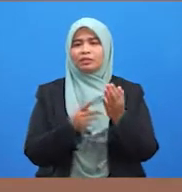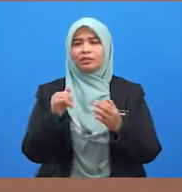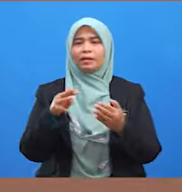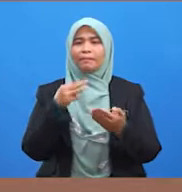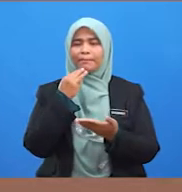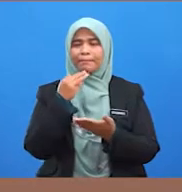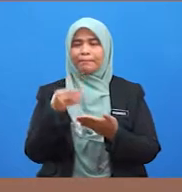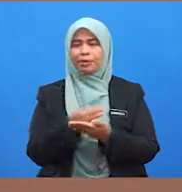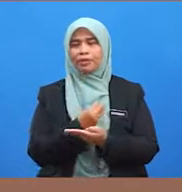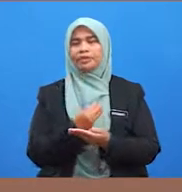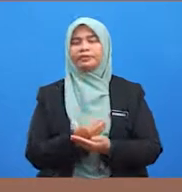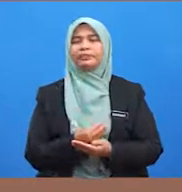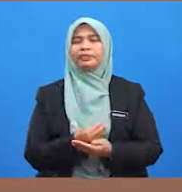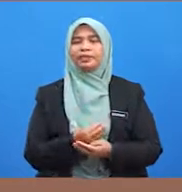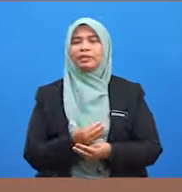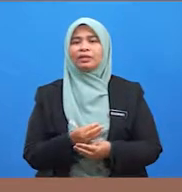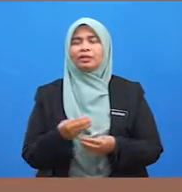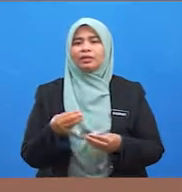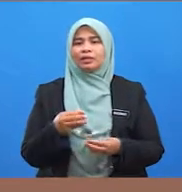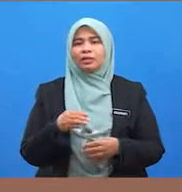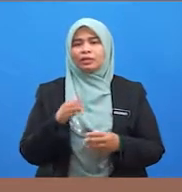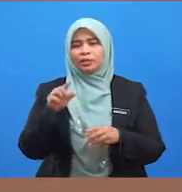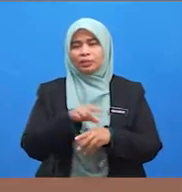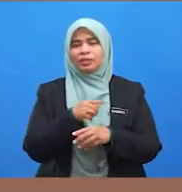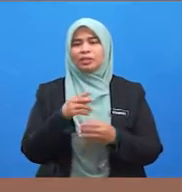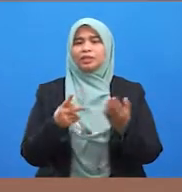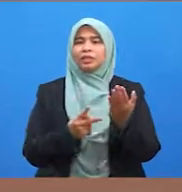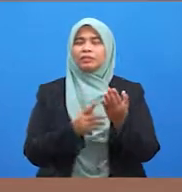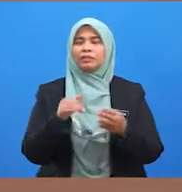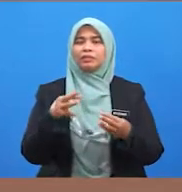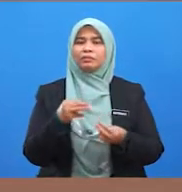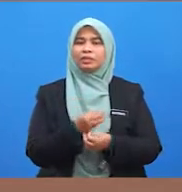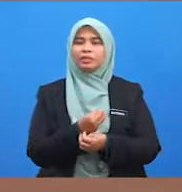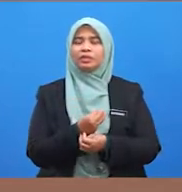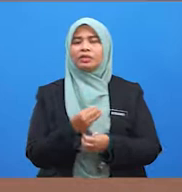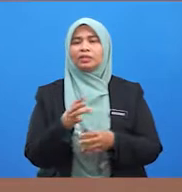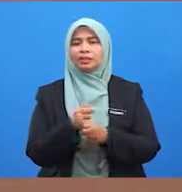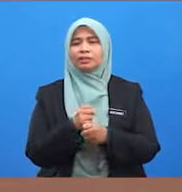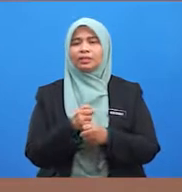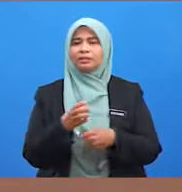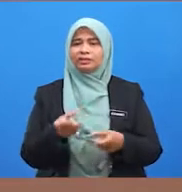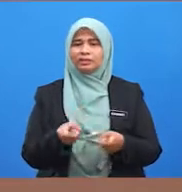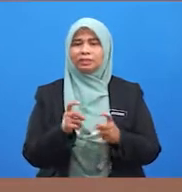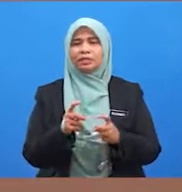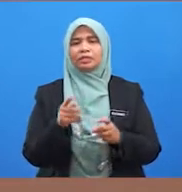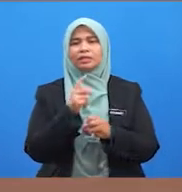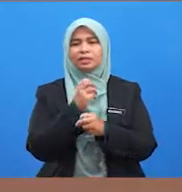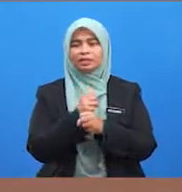moden. Penggunaan teknologi yang canggih dan moden dapat mempercepatkan